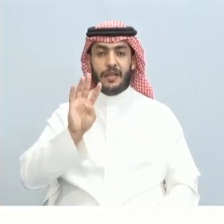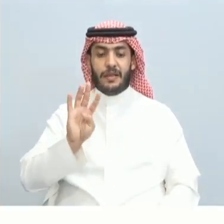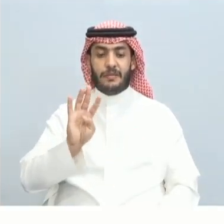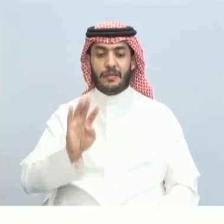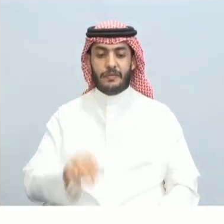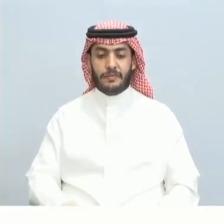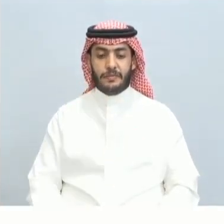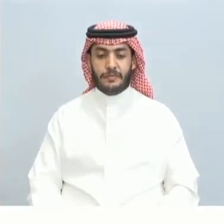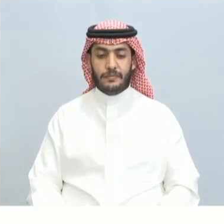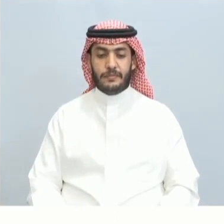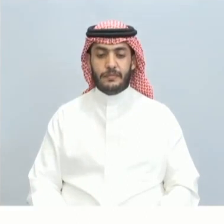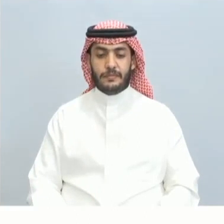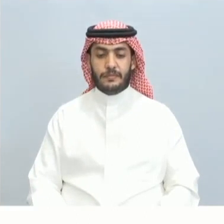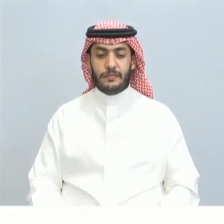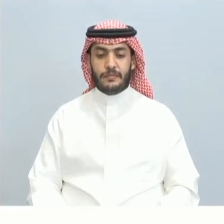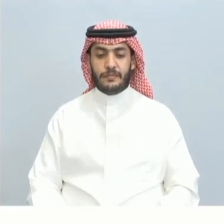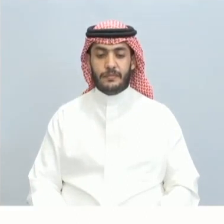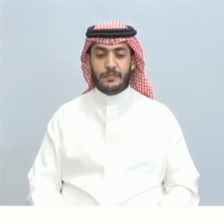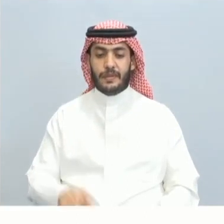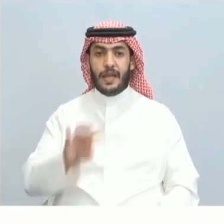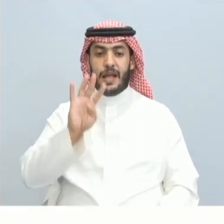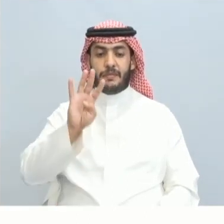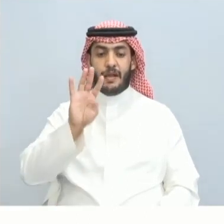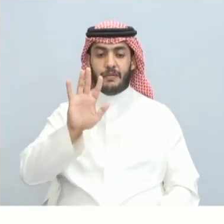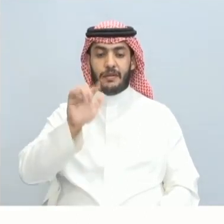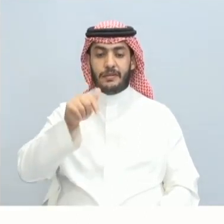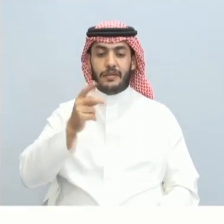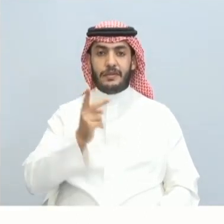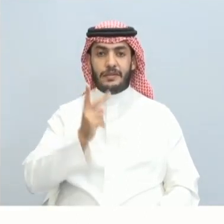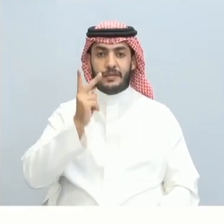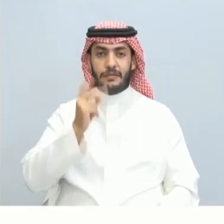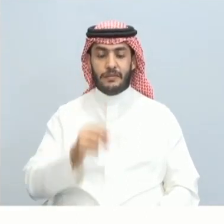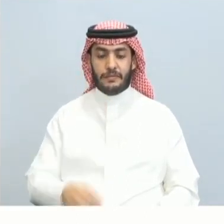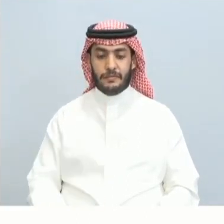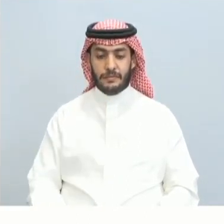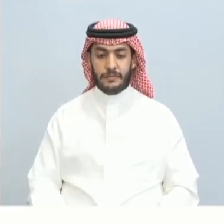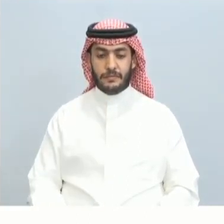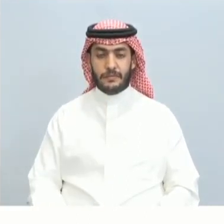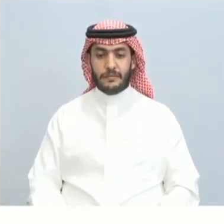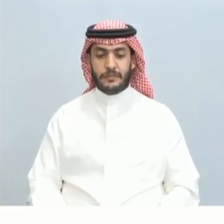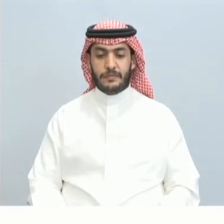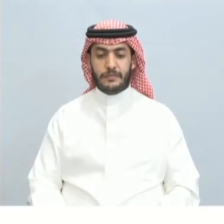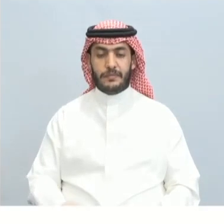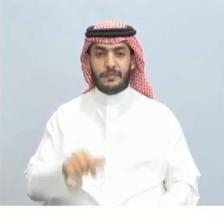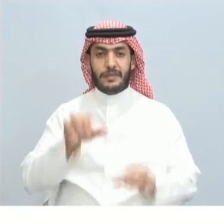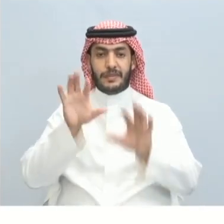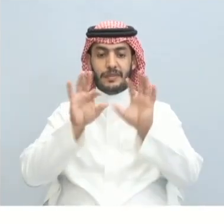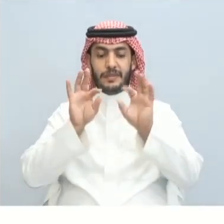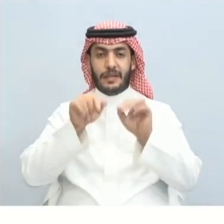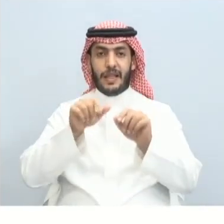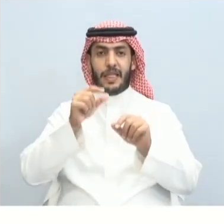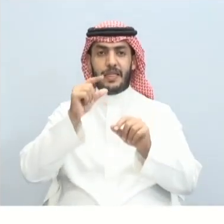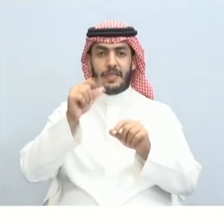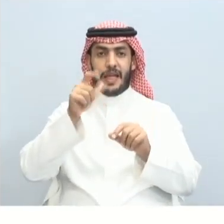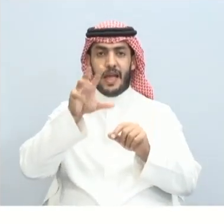اربعه وهنا قيم صاد اربعه وخمسه وسته وسبعه الان لنحدد مجال